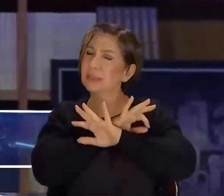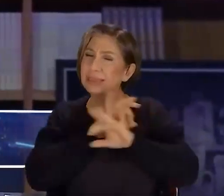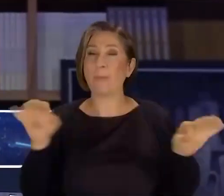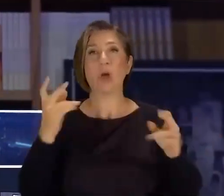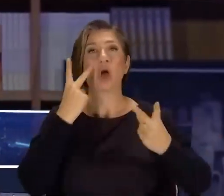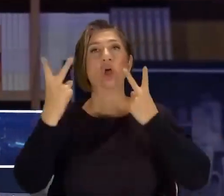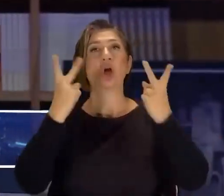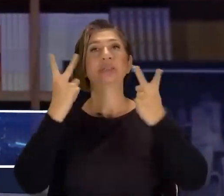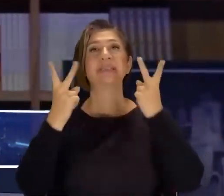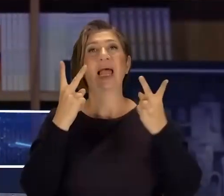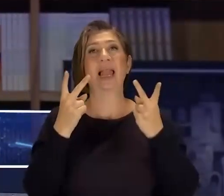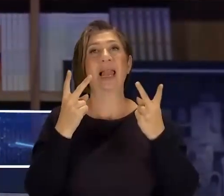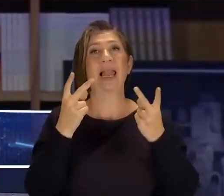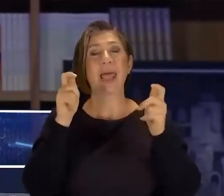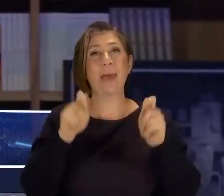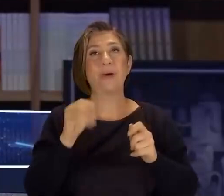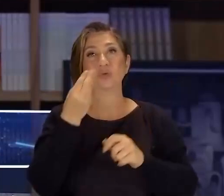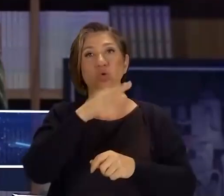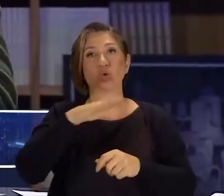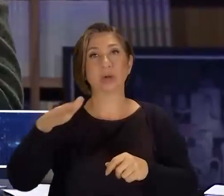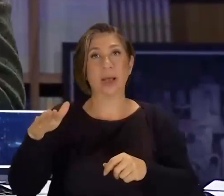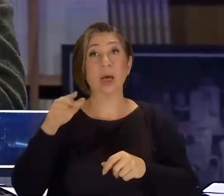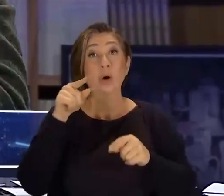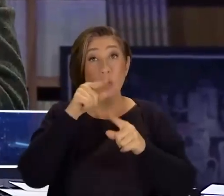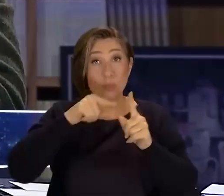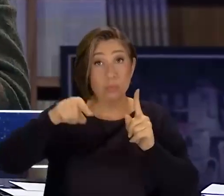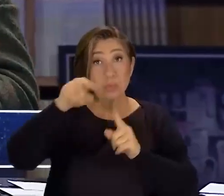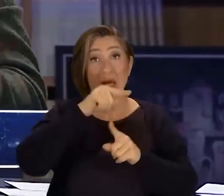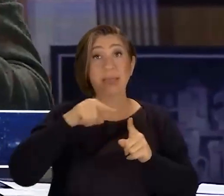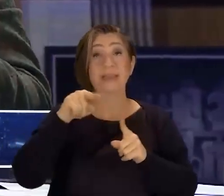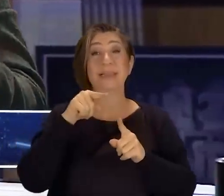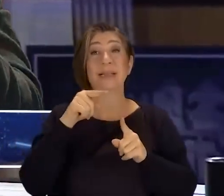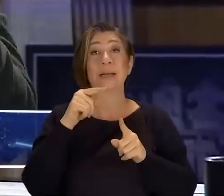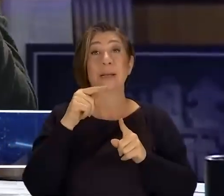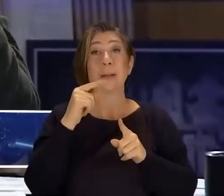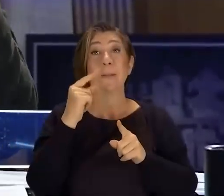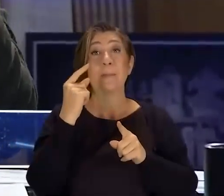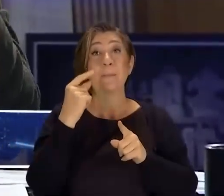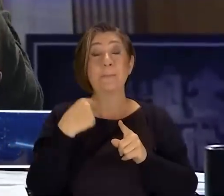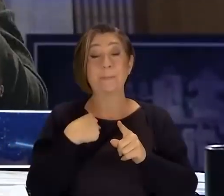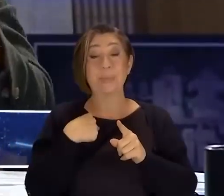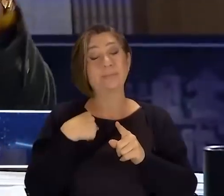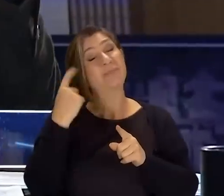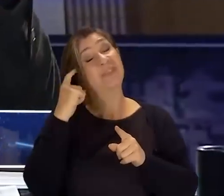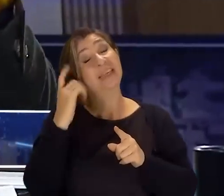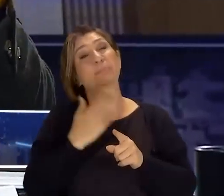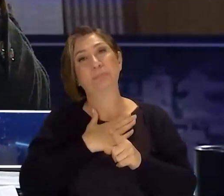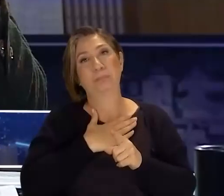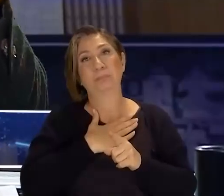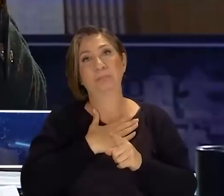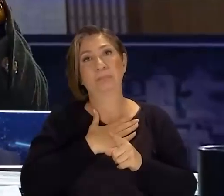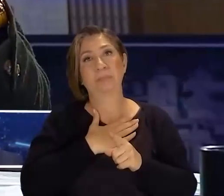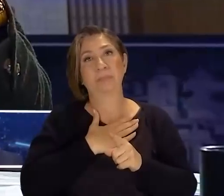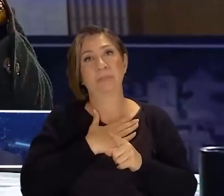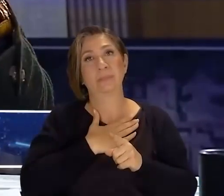Artık görsel yapan çocuklar ve bunların bunların bir ve benim zannımca yani bunu